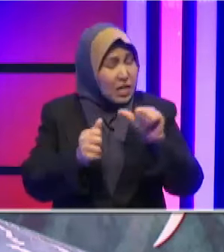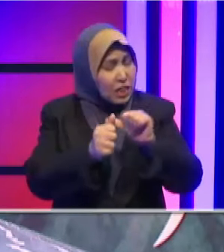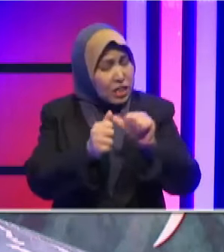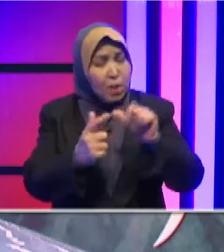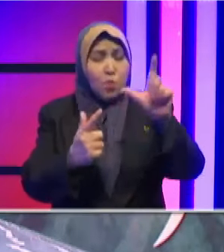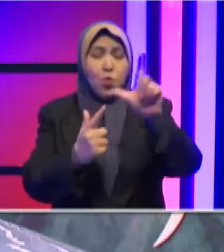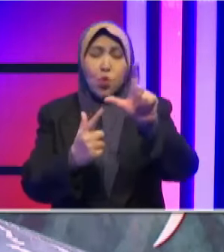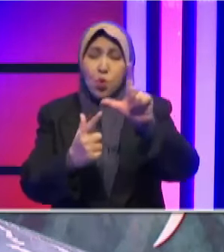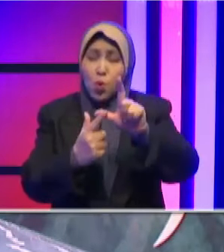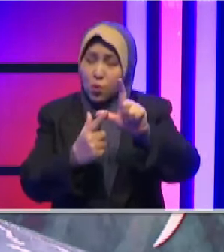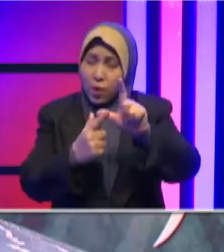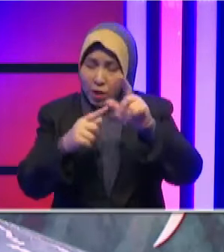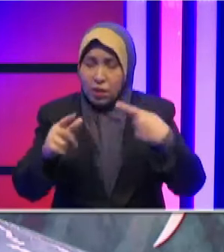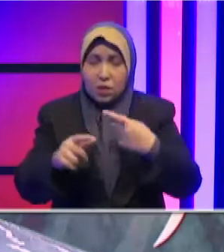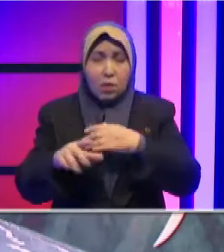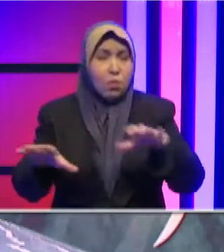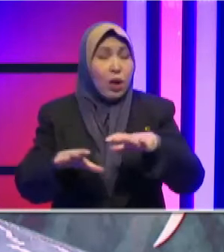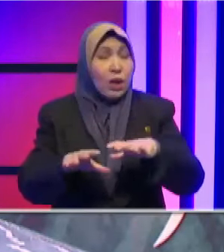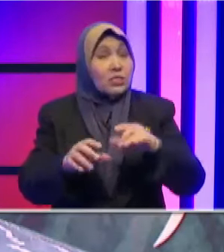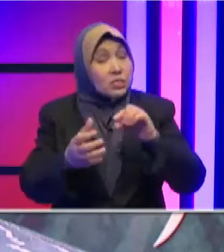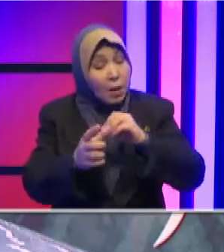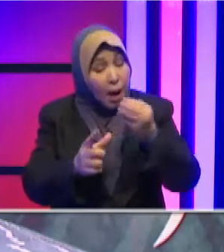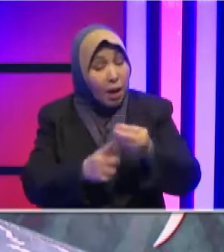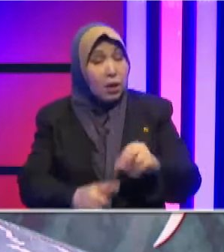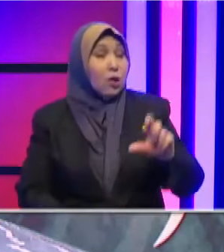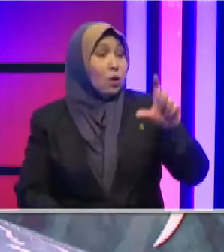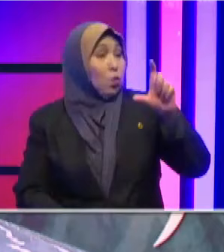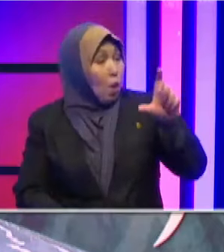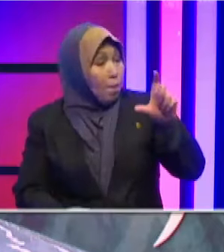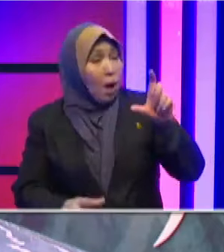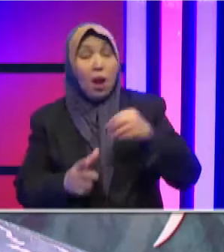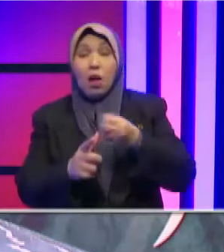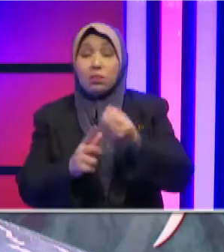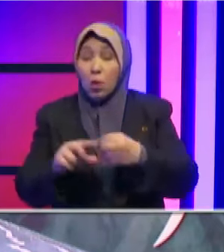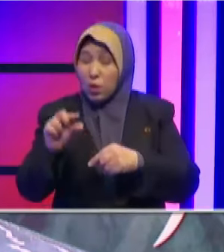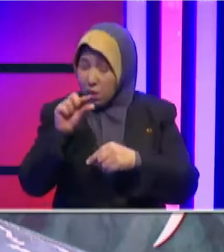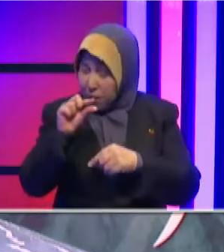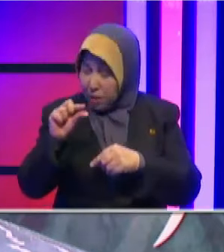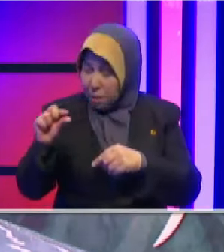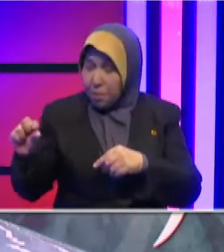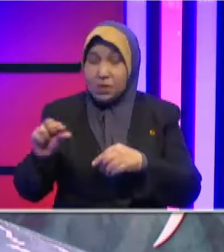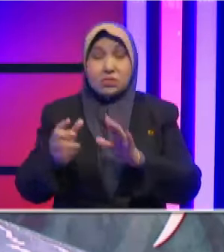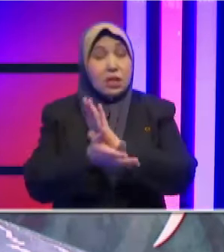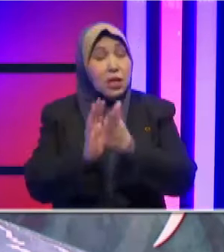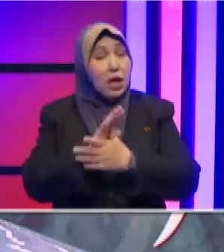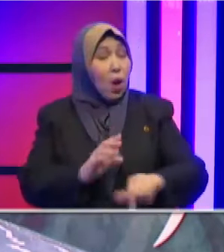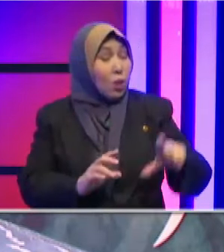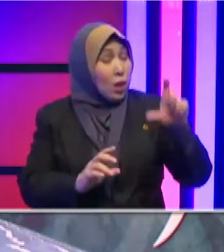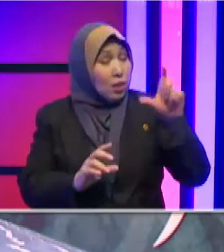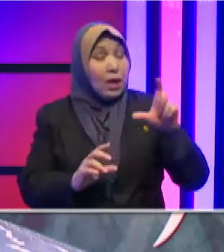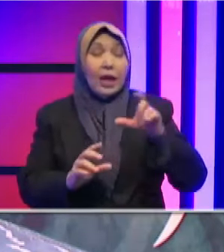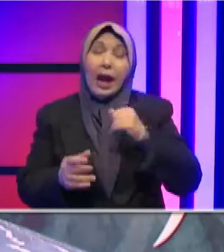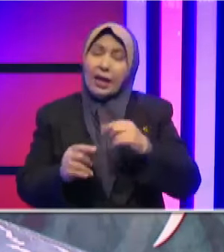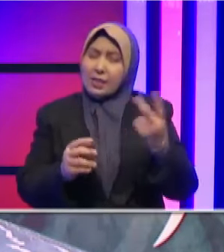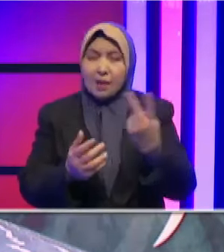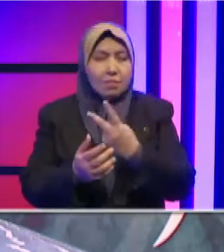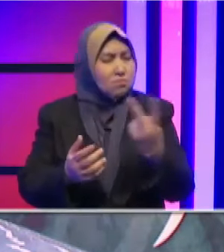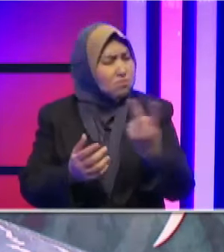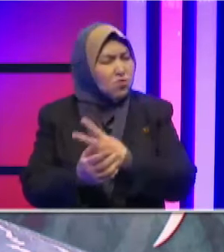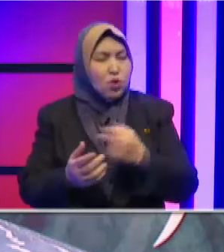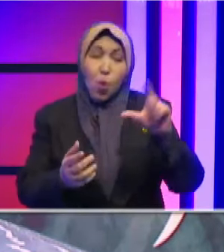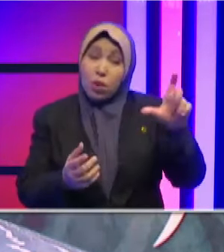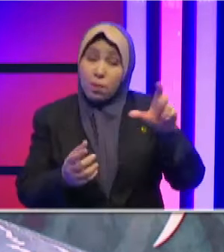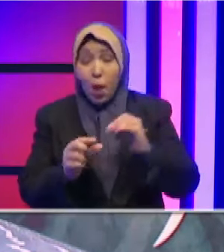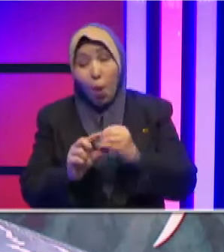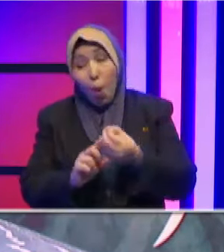berlalu mistis sama Ade tebal ataupun tipis kalau tidak nipis di tebal kalau dia the Batak tebal dan tipis kedua tuh